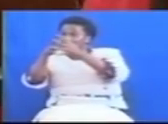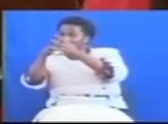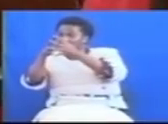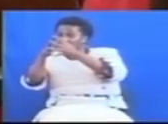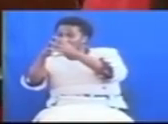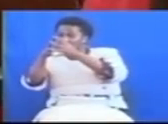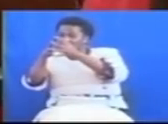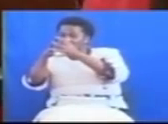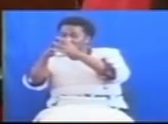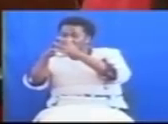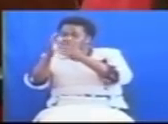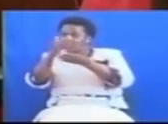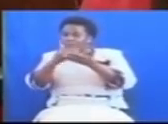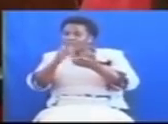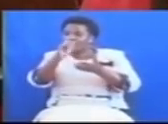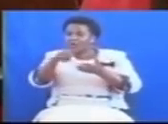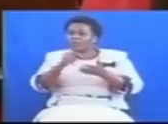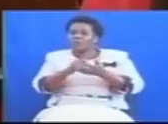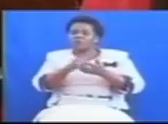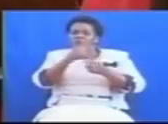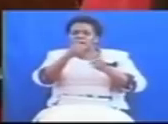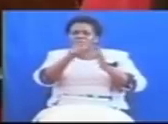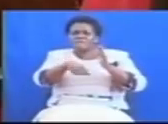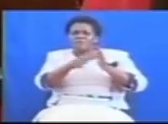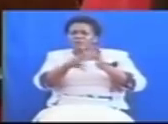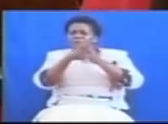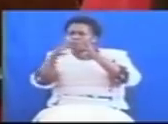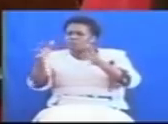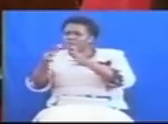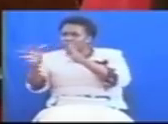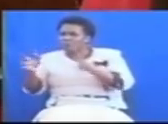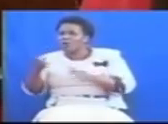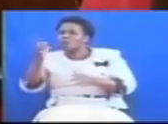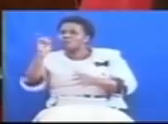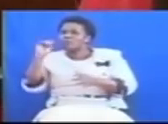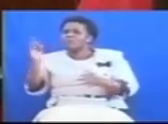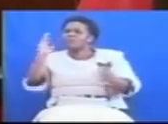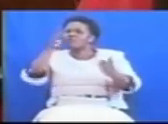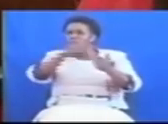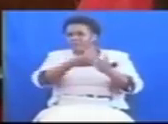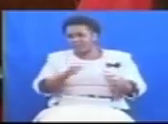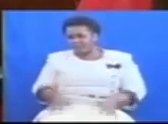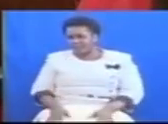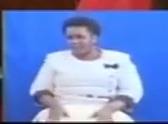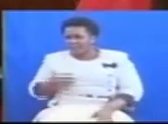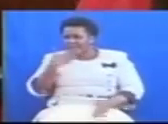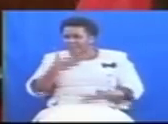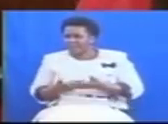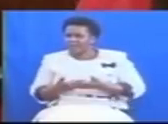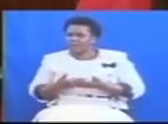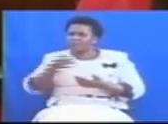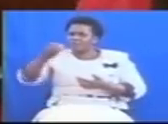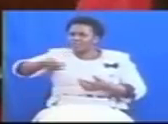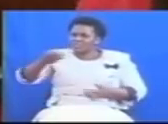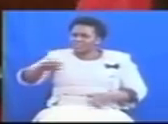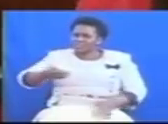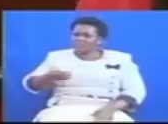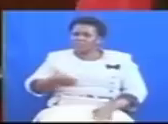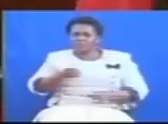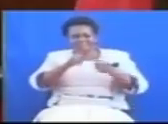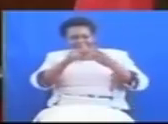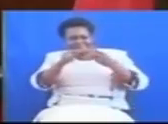ikiwapo kijiji cha Iyai ambako mheshimiwa naibu waziri ulifika, kijiji cha Kisinga, Winome,